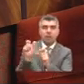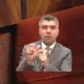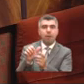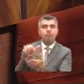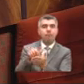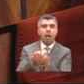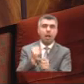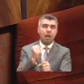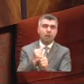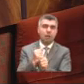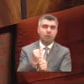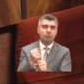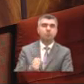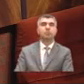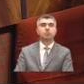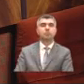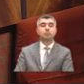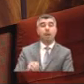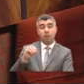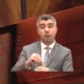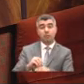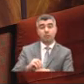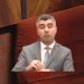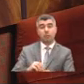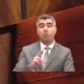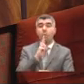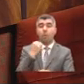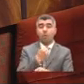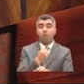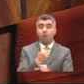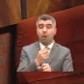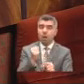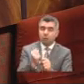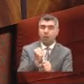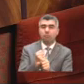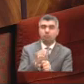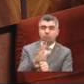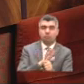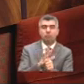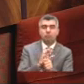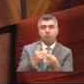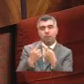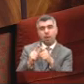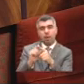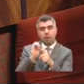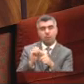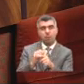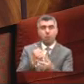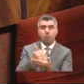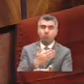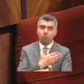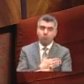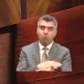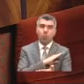الوسطى، والتنزيل الالتزامات ديال الدولة. تم تعيين قطاع الفلاحة كهيئة اتصال مسؤولة عن تحديد